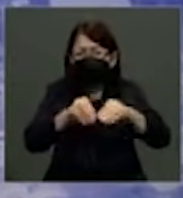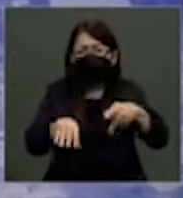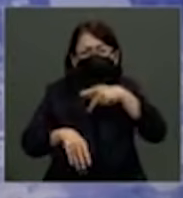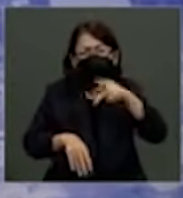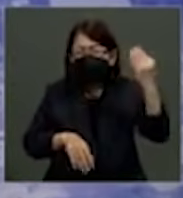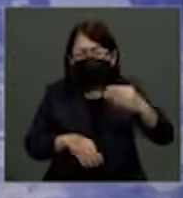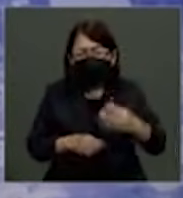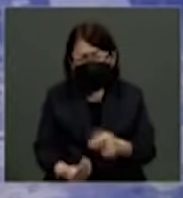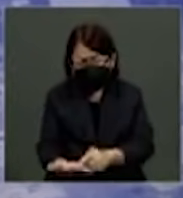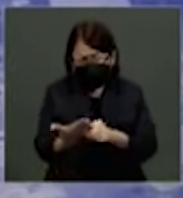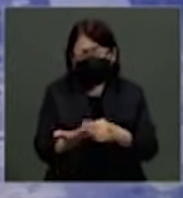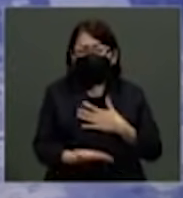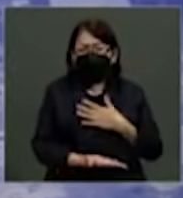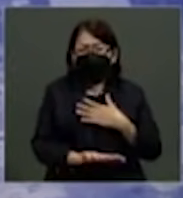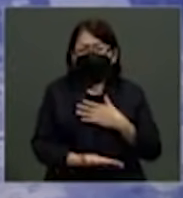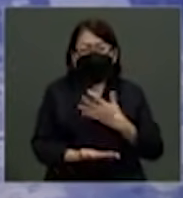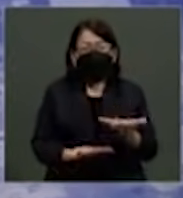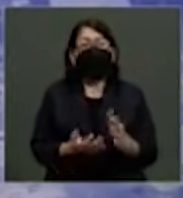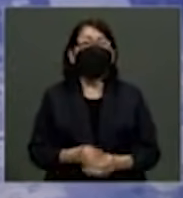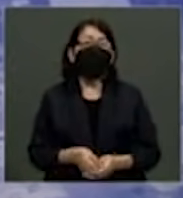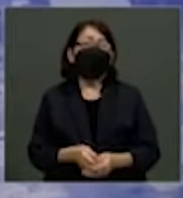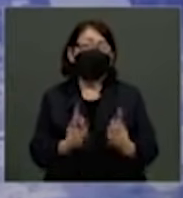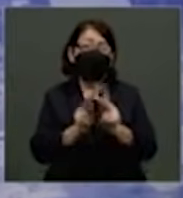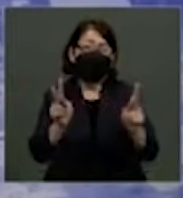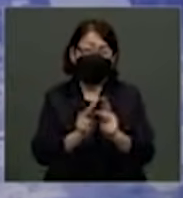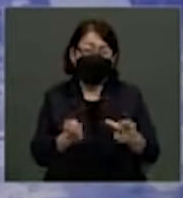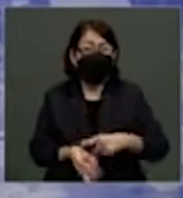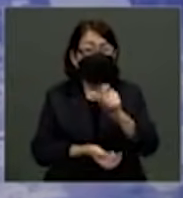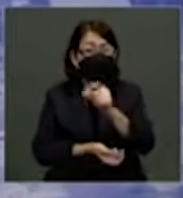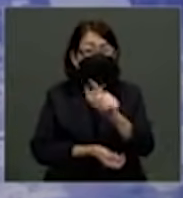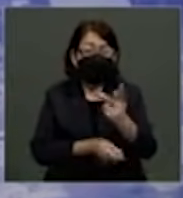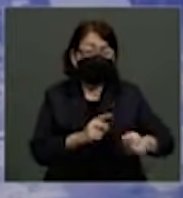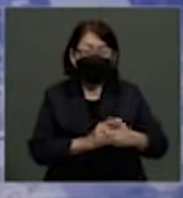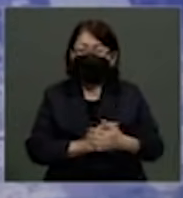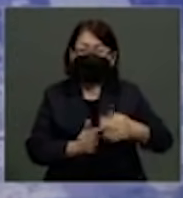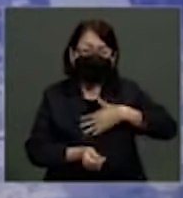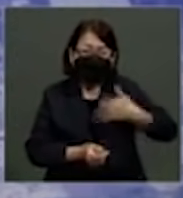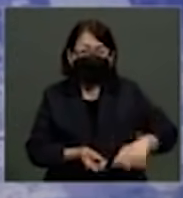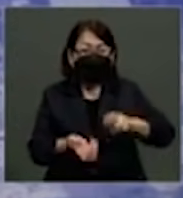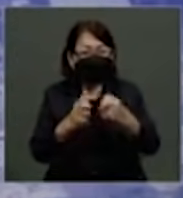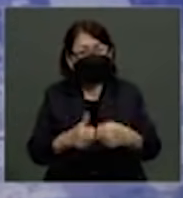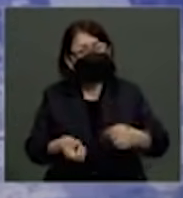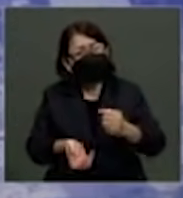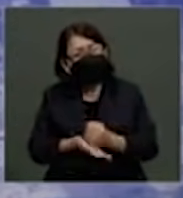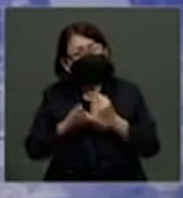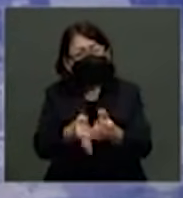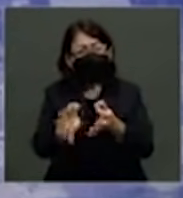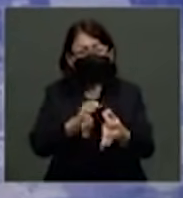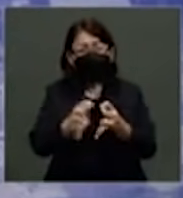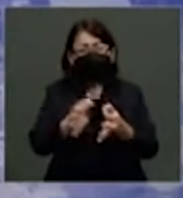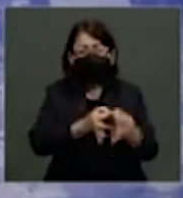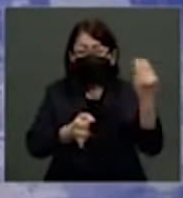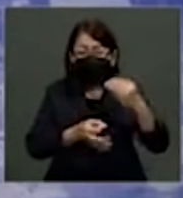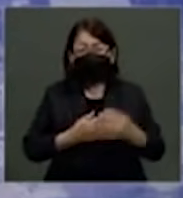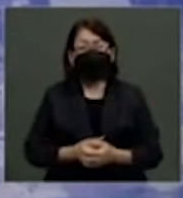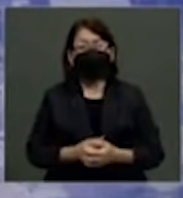งานที่เราจะต้องเดินไปข้างหน้าแล้วการมีข่าวที่อันเป็นเท็จนี่ต้องมาทำให้เราภาวะผวังและเสียเวลาในการมาแก้ข่าว